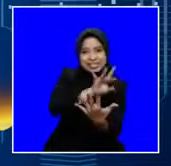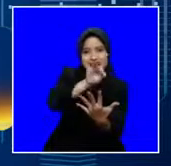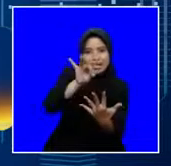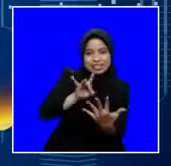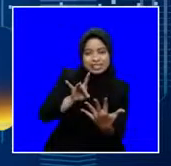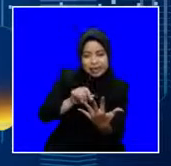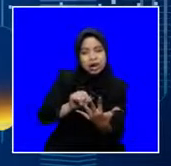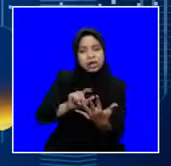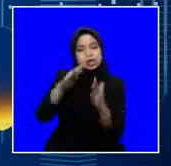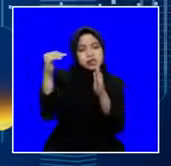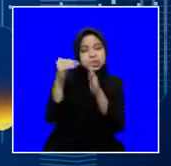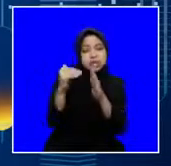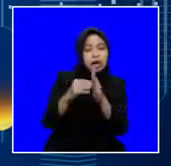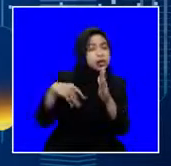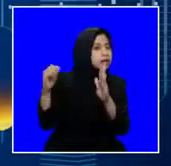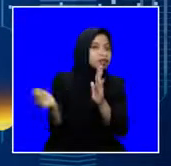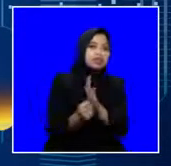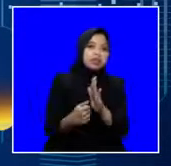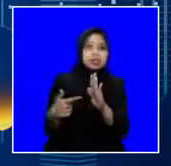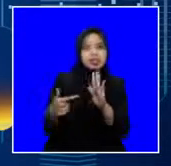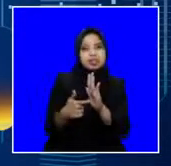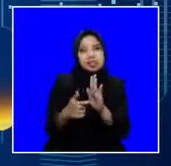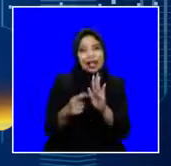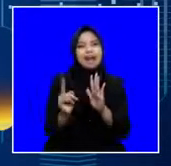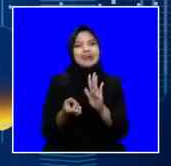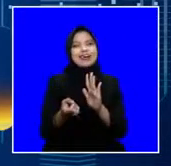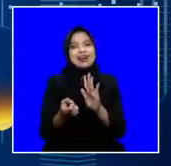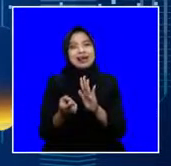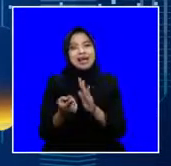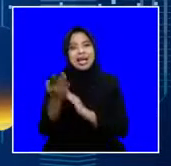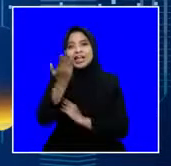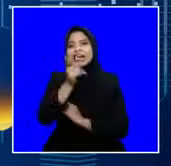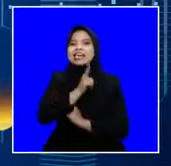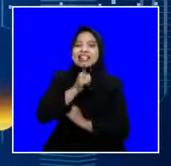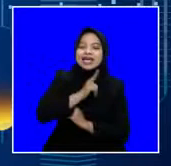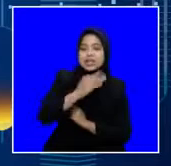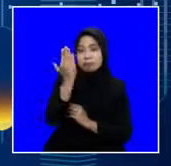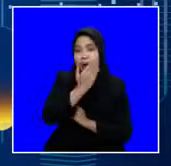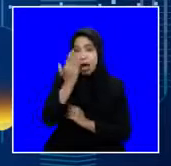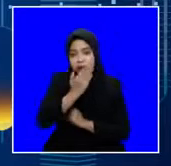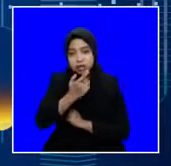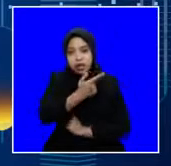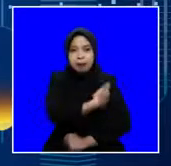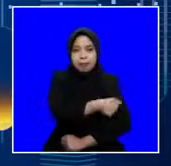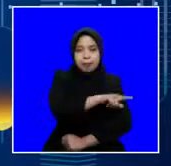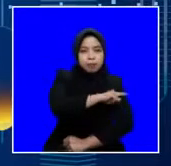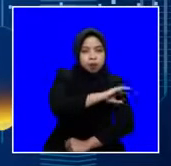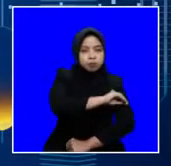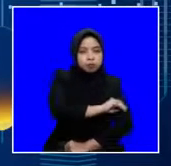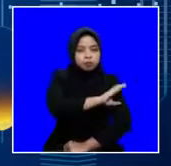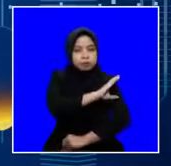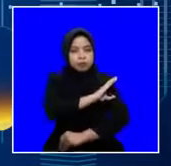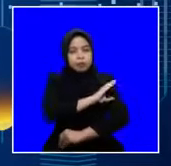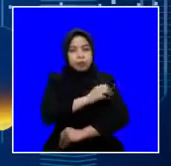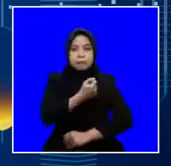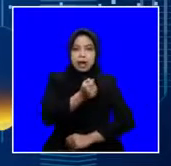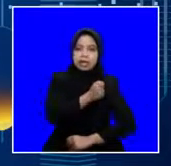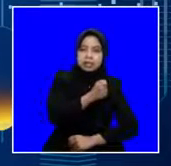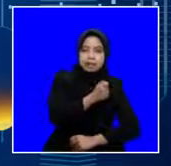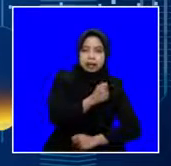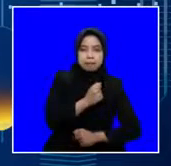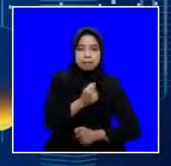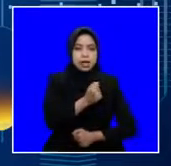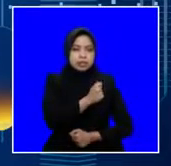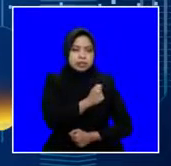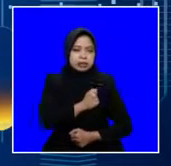menggunakan persyaratan yang cukup ketat, baik kemampuan bahasa Inggris, substansi akademik, substansi kebangsaan, kebinekaan,